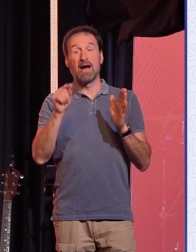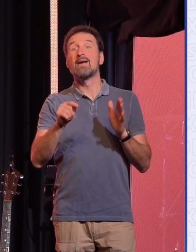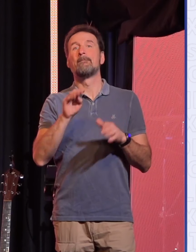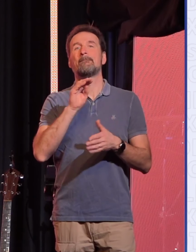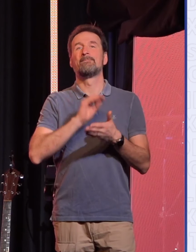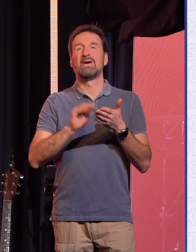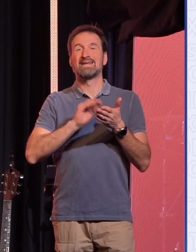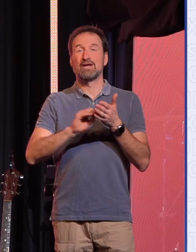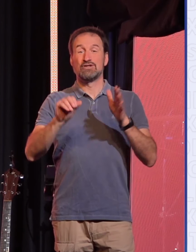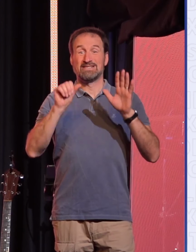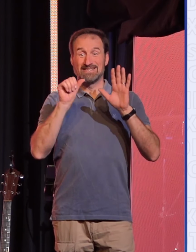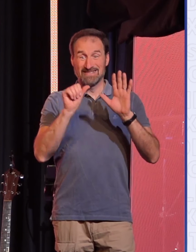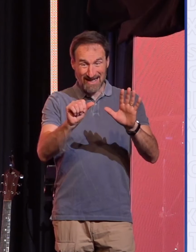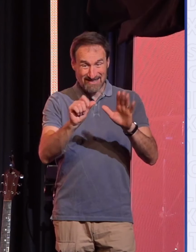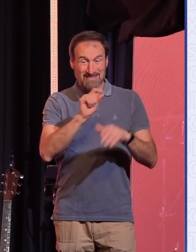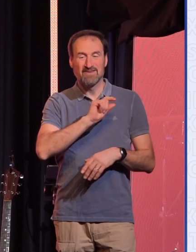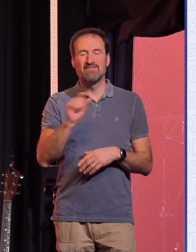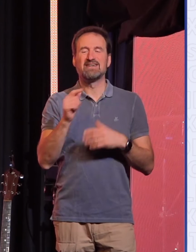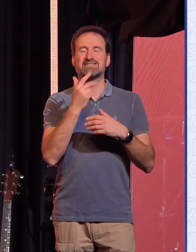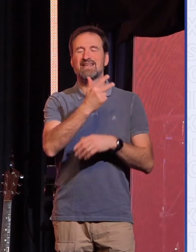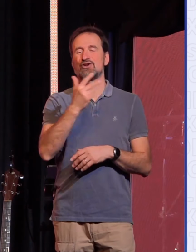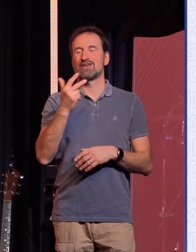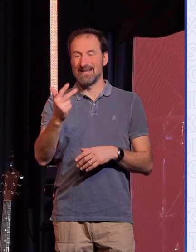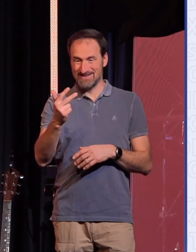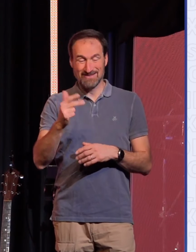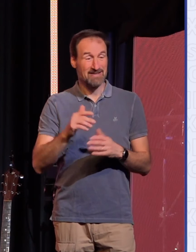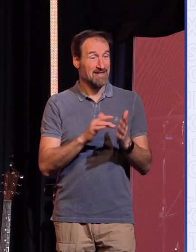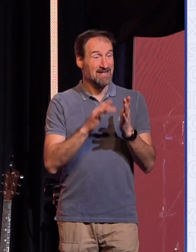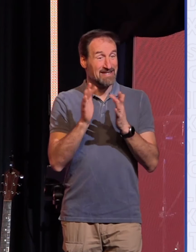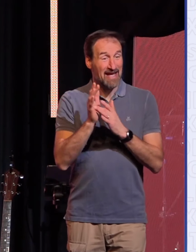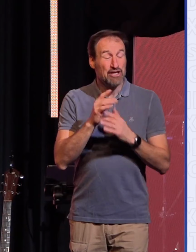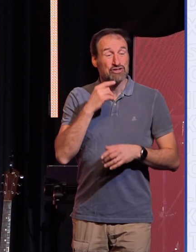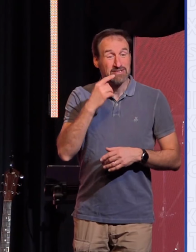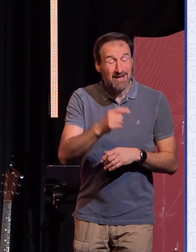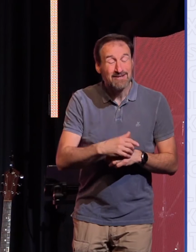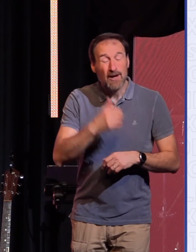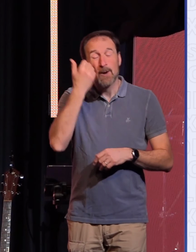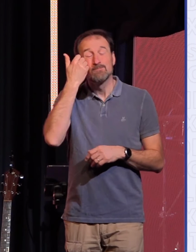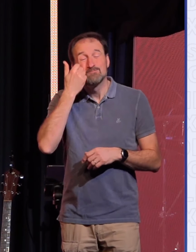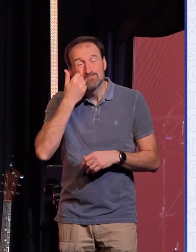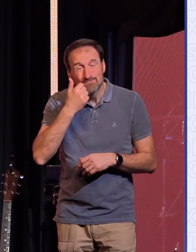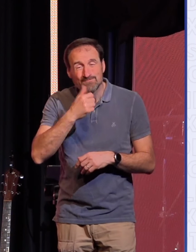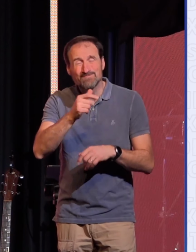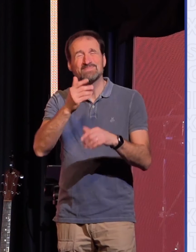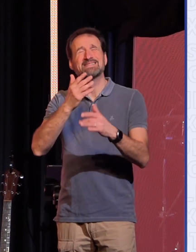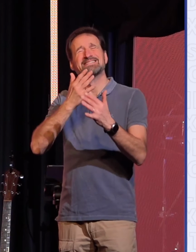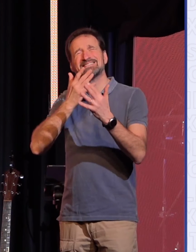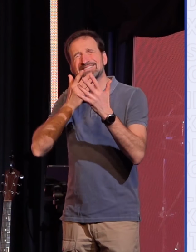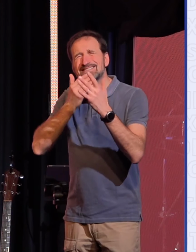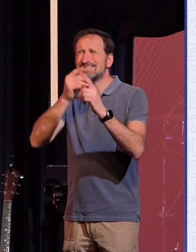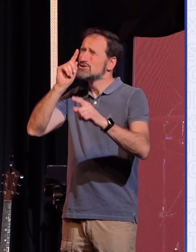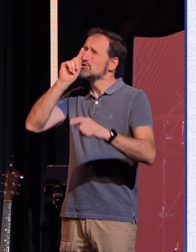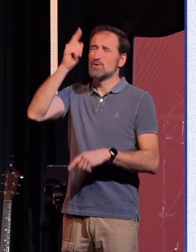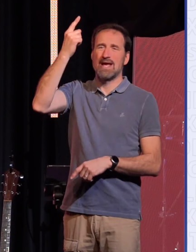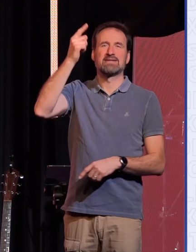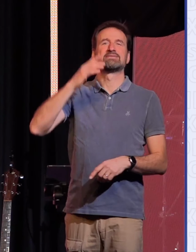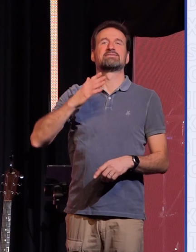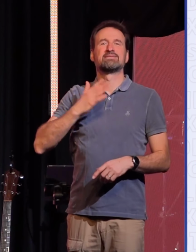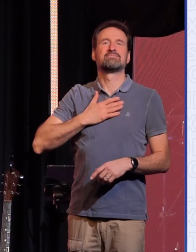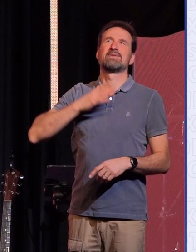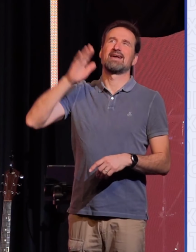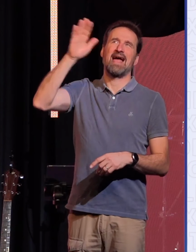Matthäus 6, Vers 33. Da spricht Jesus davon, trachte vielmehr zuerst nach meinem Reich Gottes